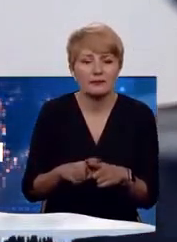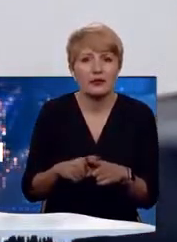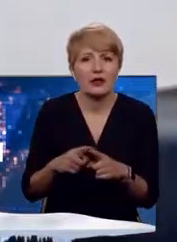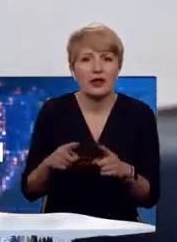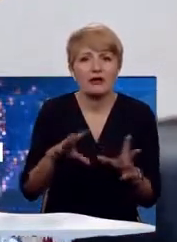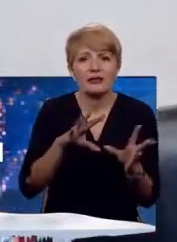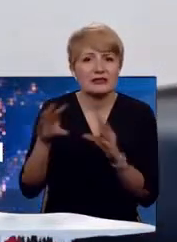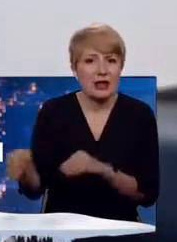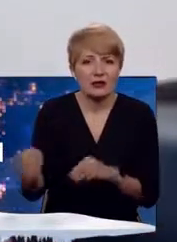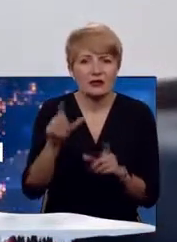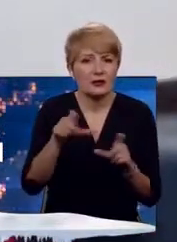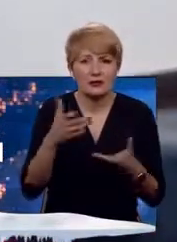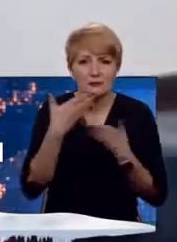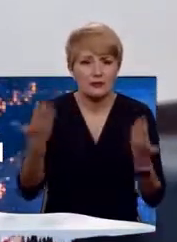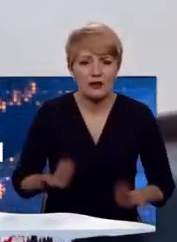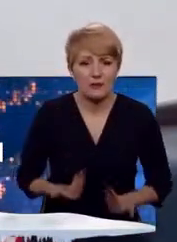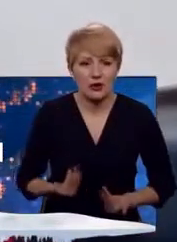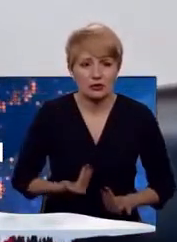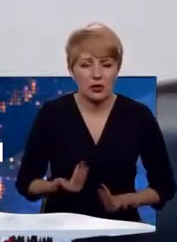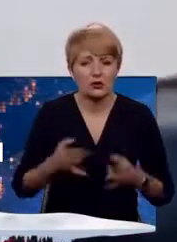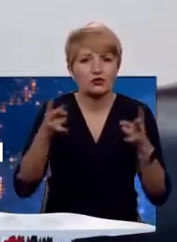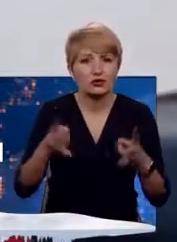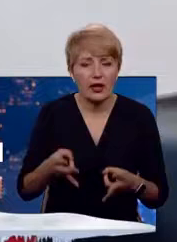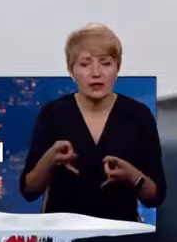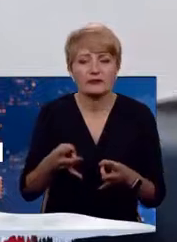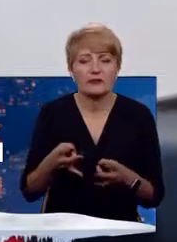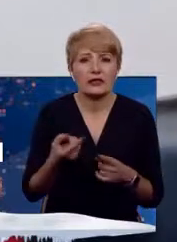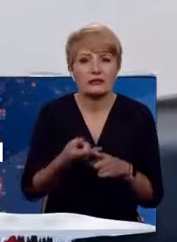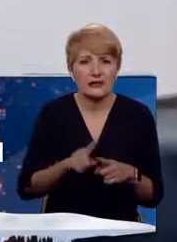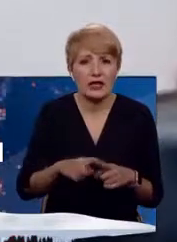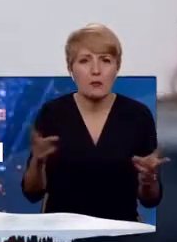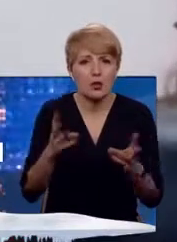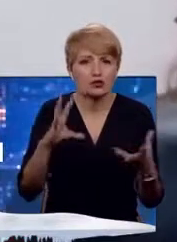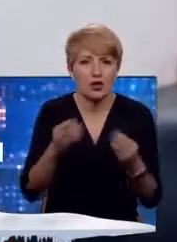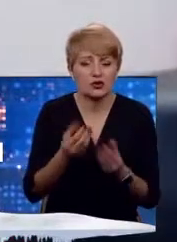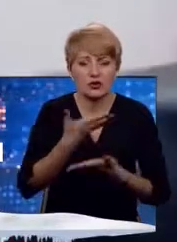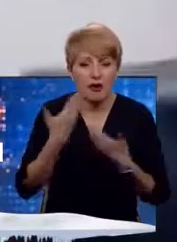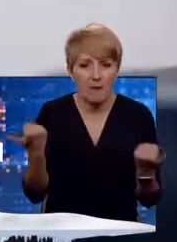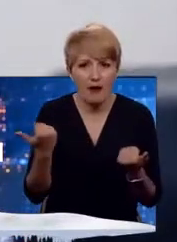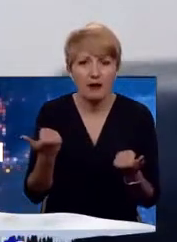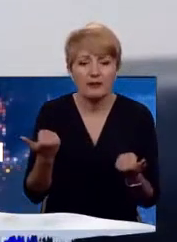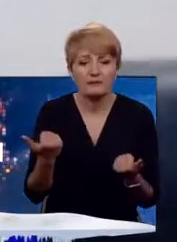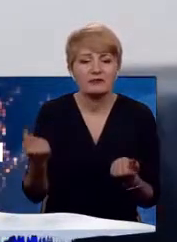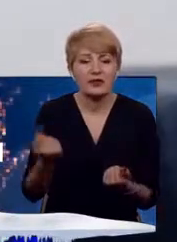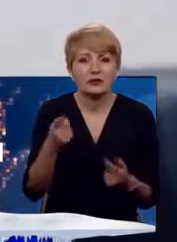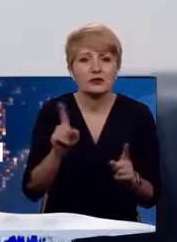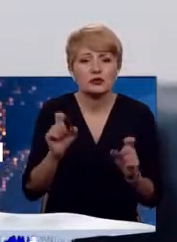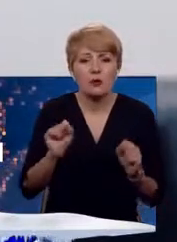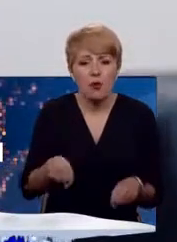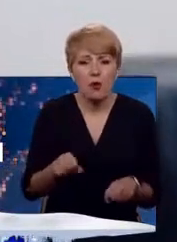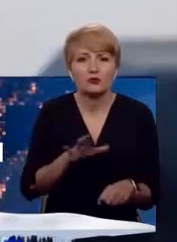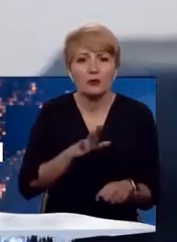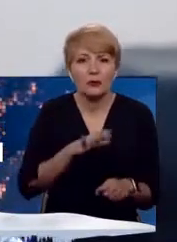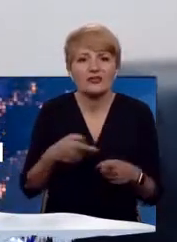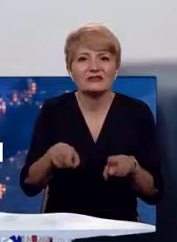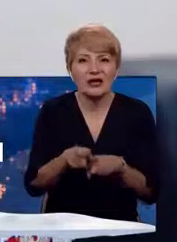відселений, там ніхто не мешкав, то сподіваємося, жертв постраждалих внаслідок цієї пожежі немає. Єдине, що можуть перебувати в таких